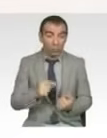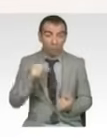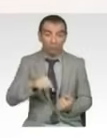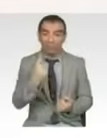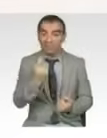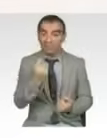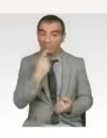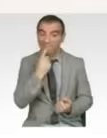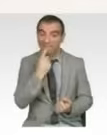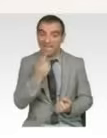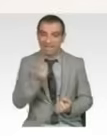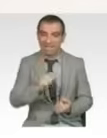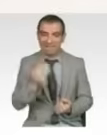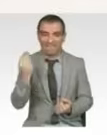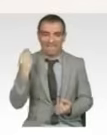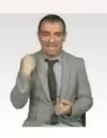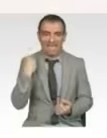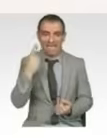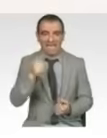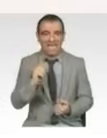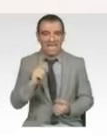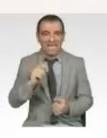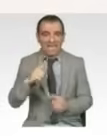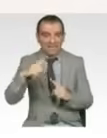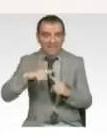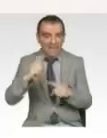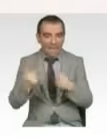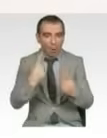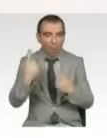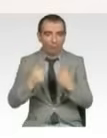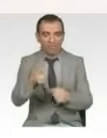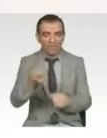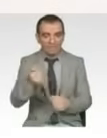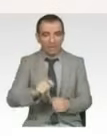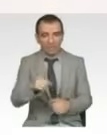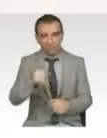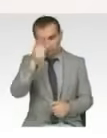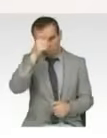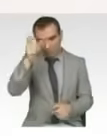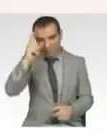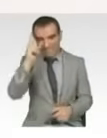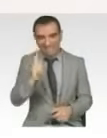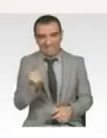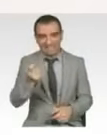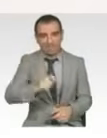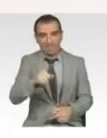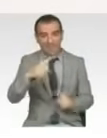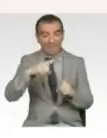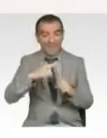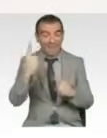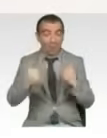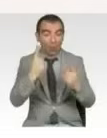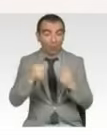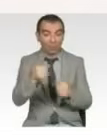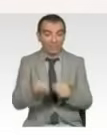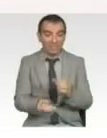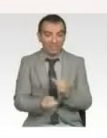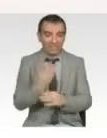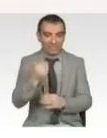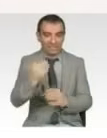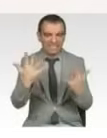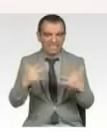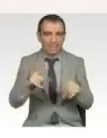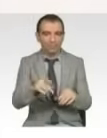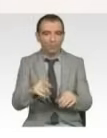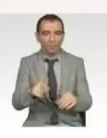da 1,5 senede yaptık. Yeni teknolojiyi de kullandık burada. Belki Türkiye'de ilk defa kullanılan bir teknoloji uyguladık burada. Yeni bir yazılım